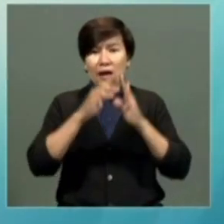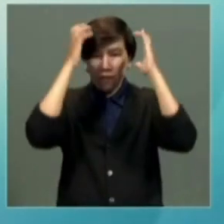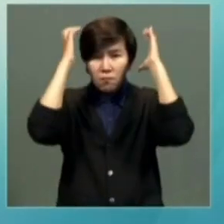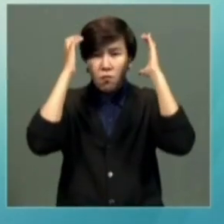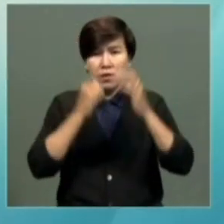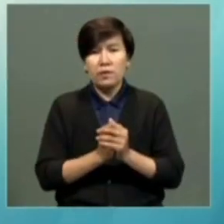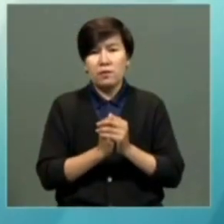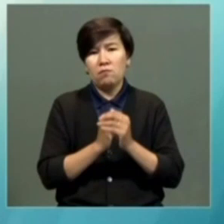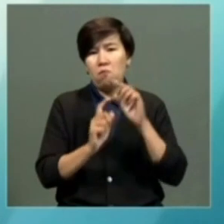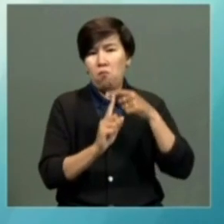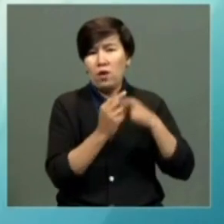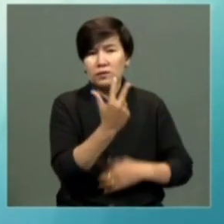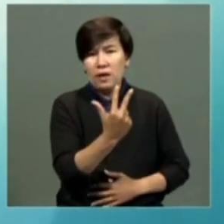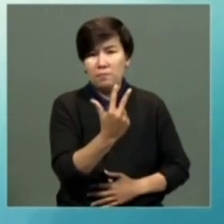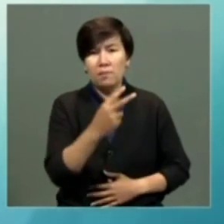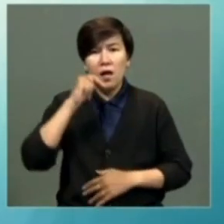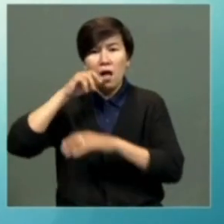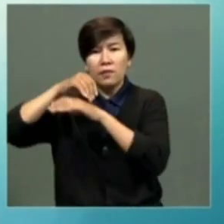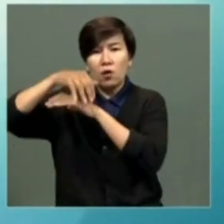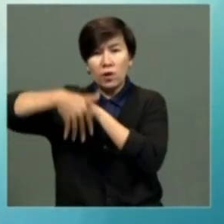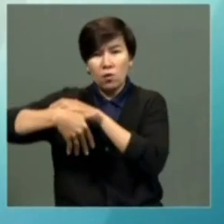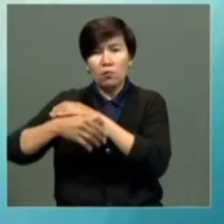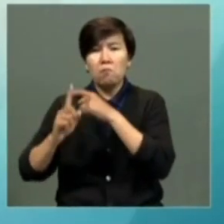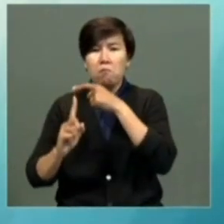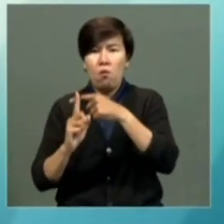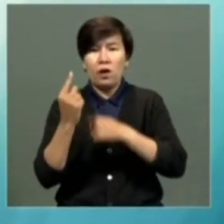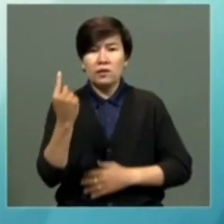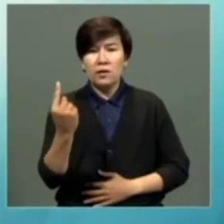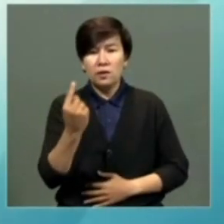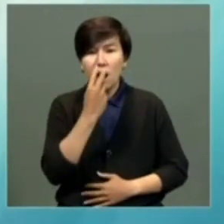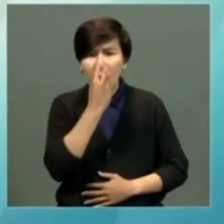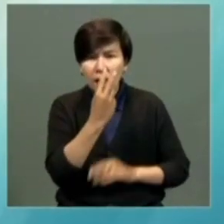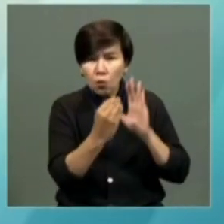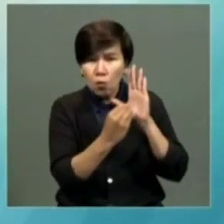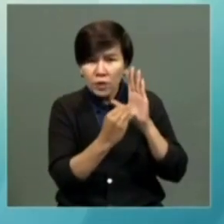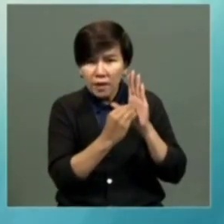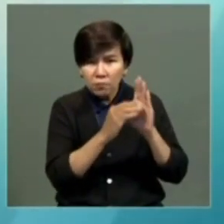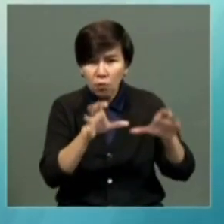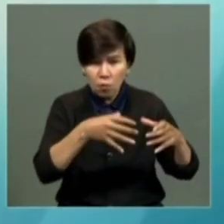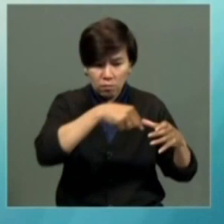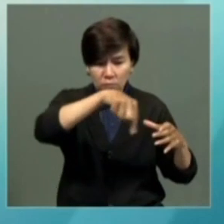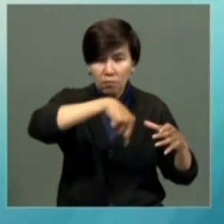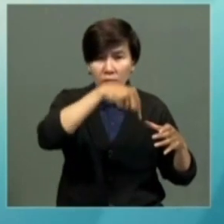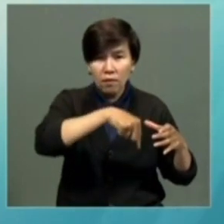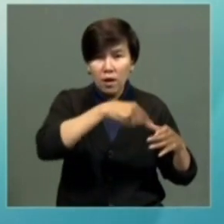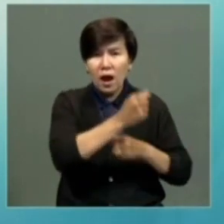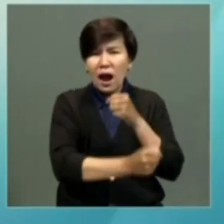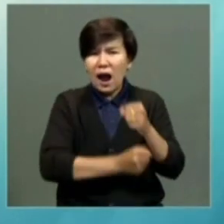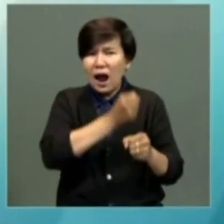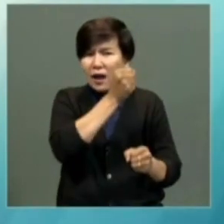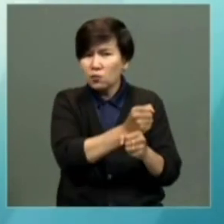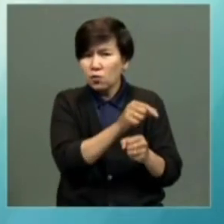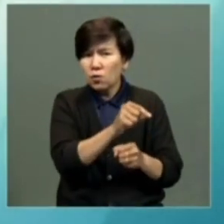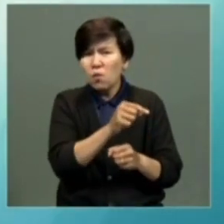นายก1รายท่านผู้ชมดูตัวเลขที่อยู่ในกรุงเทพมหานครนะครับจะเห็นอายุที่ค่อนข้